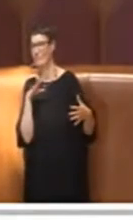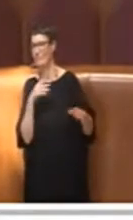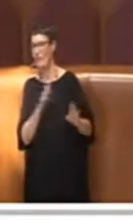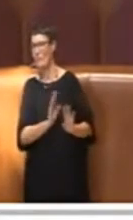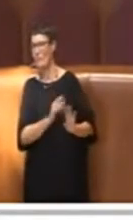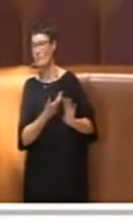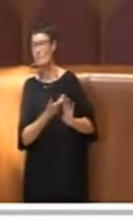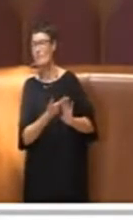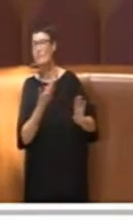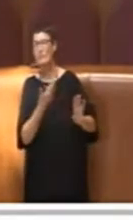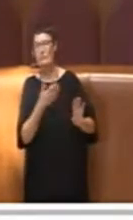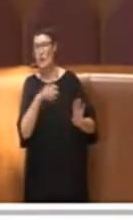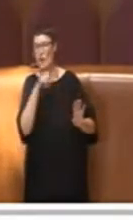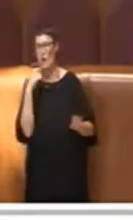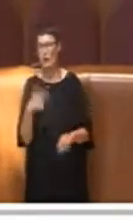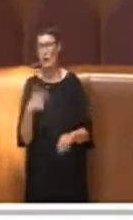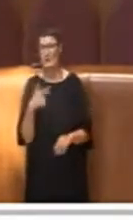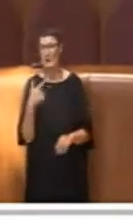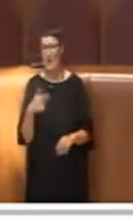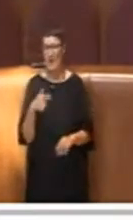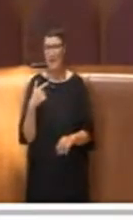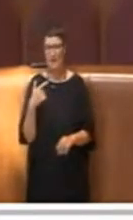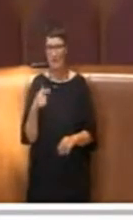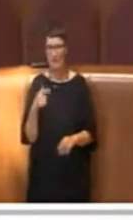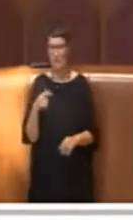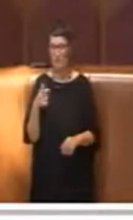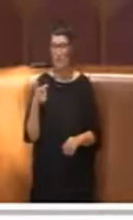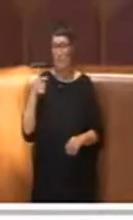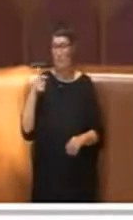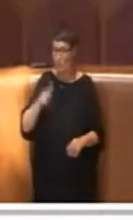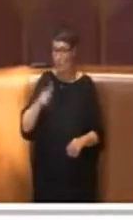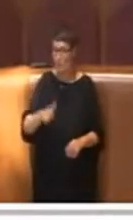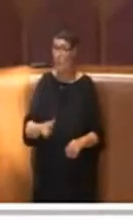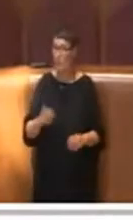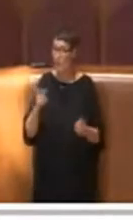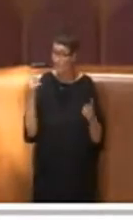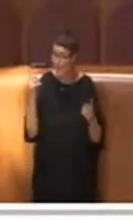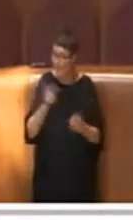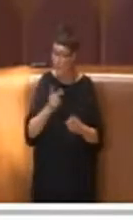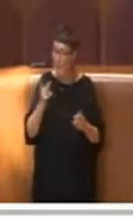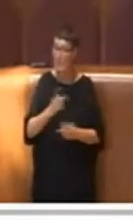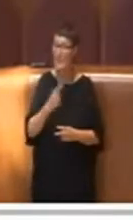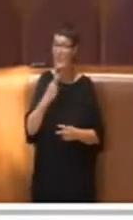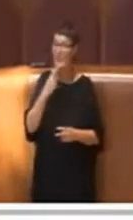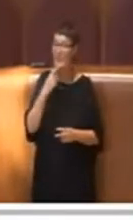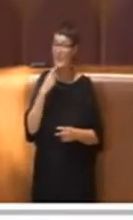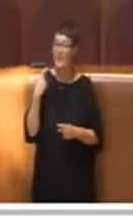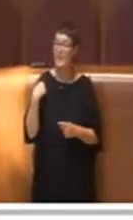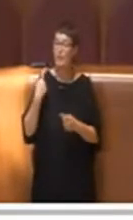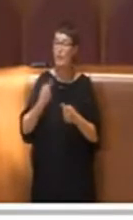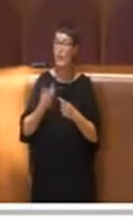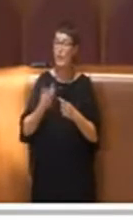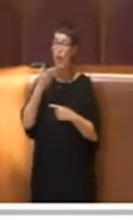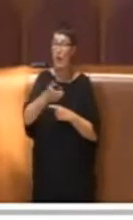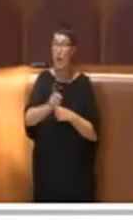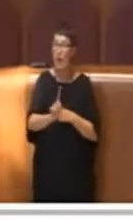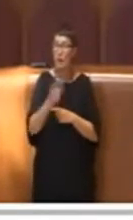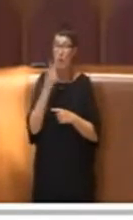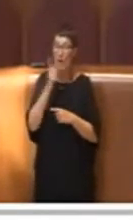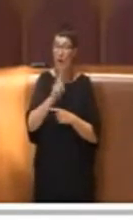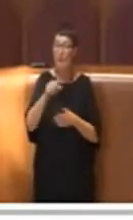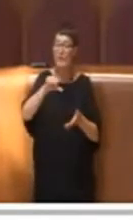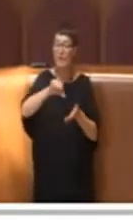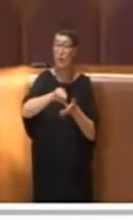io invito chiunque non si rechi da tempo nel centro storico a fare una passeggiata lì o appunto nei quartieri tipo Poleur